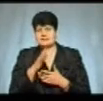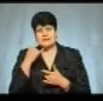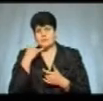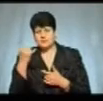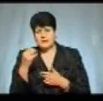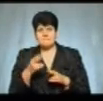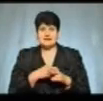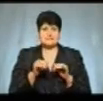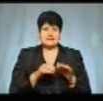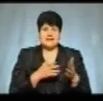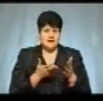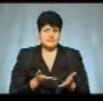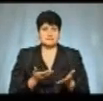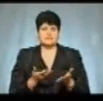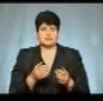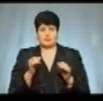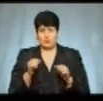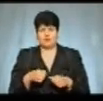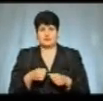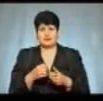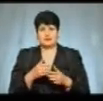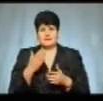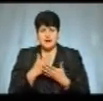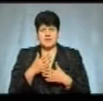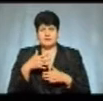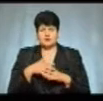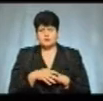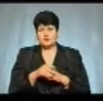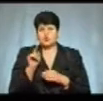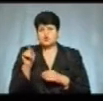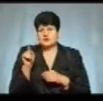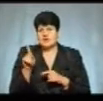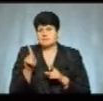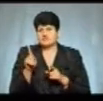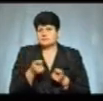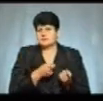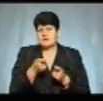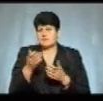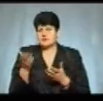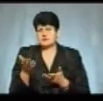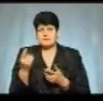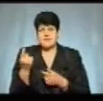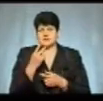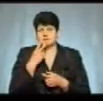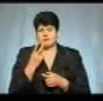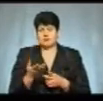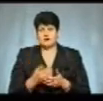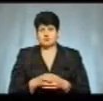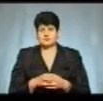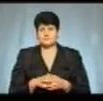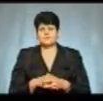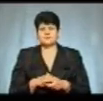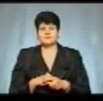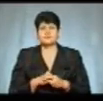за бездіяльність, так, які могли, в принципі, мали би розуміти, що там щось вивозили і першими побачити, ніж мешканці.